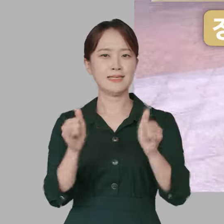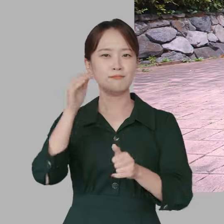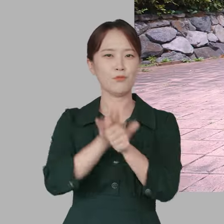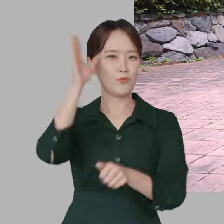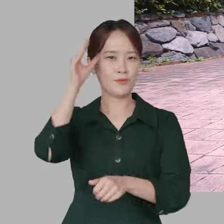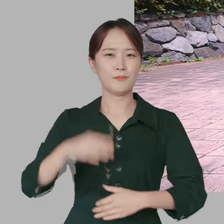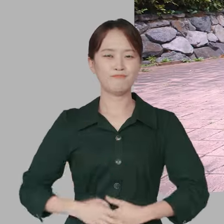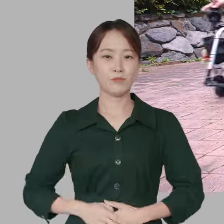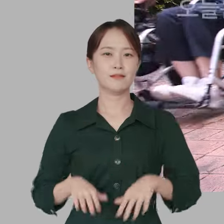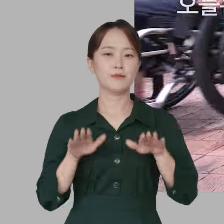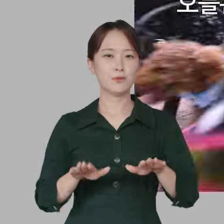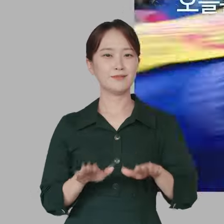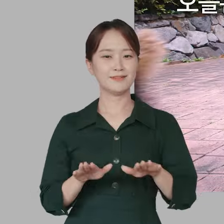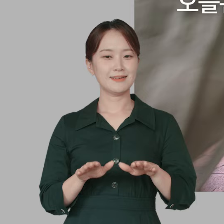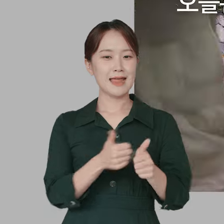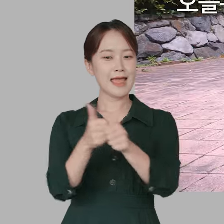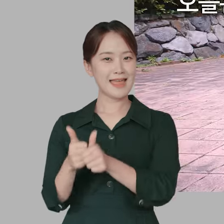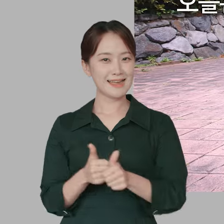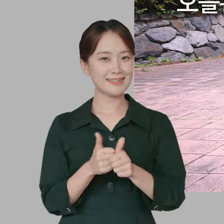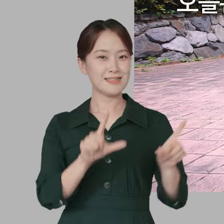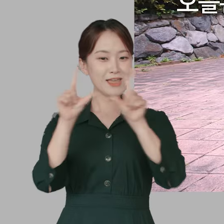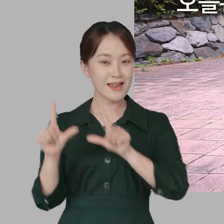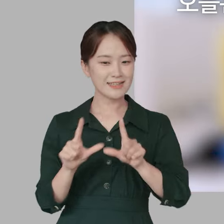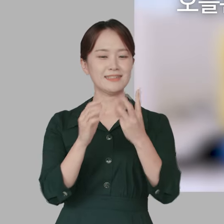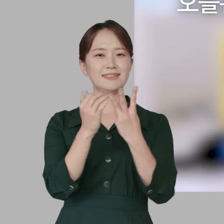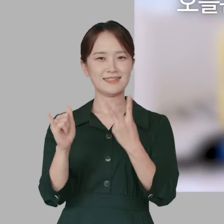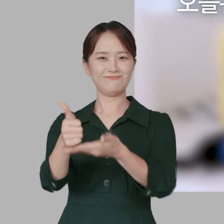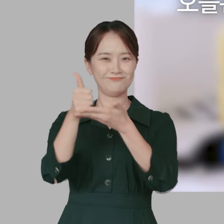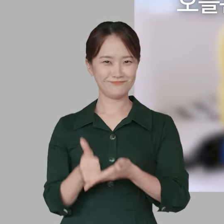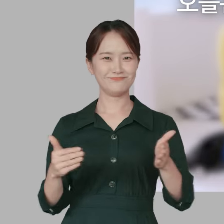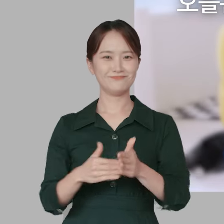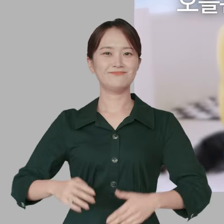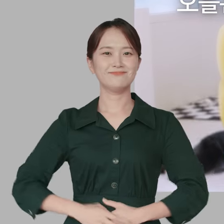오늘은 이들과 함께 생활하는 장애인 세 분을 모셔봤습니다